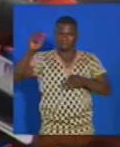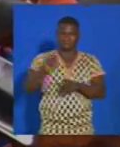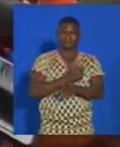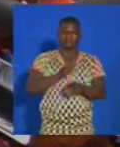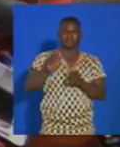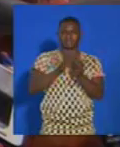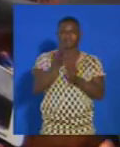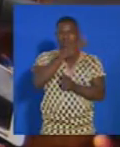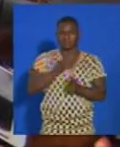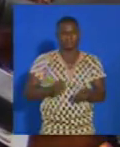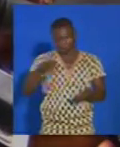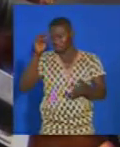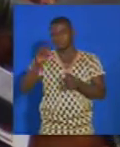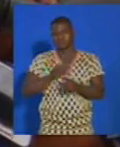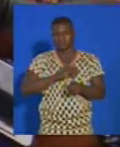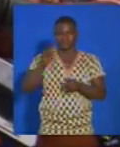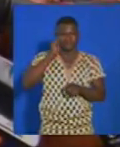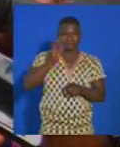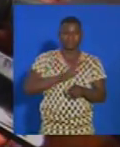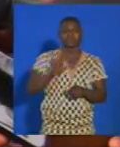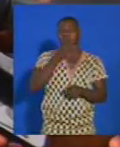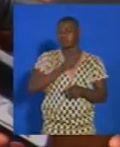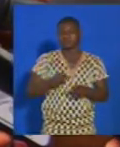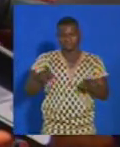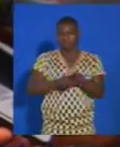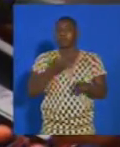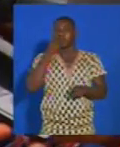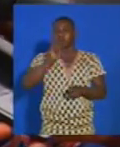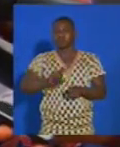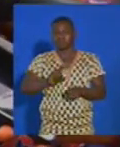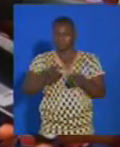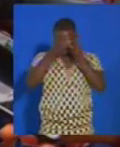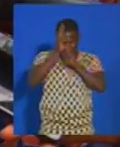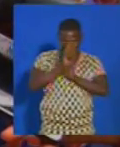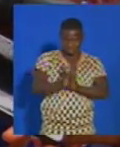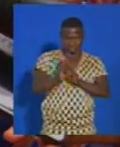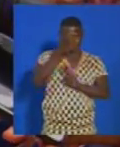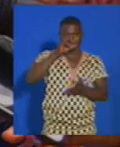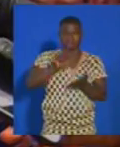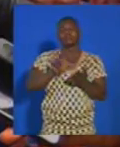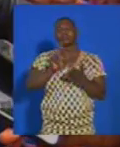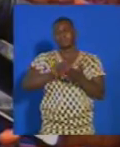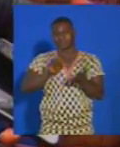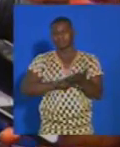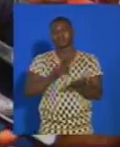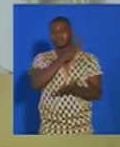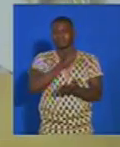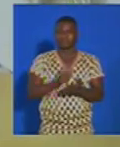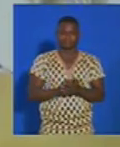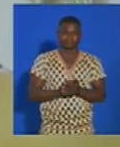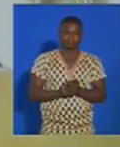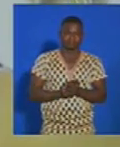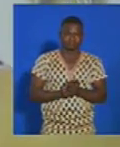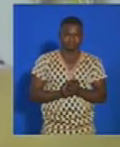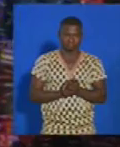la gynécologie obstétrique selon les règles de l'art, selon la déontologie médicale qui nous a été enseignée.